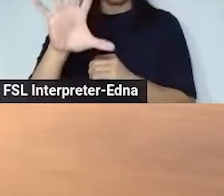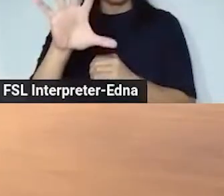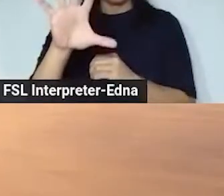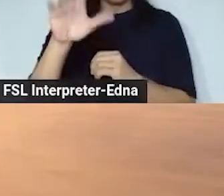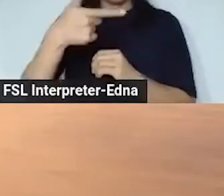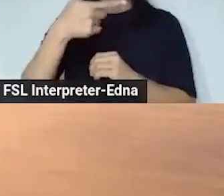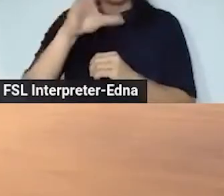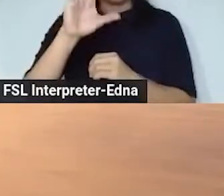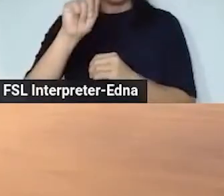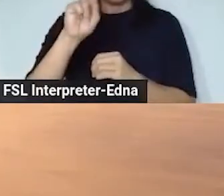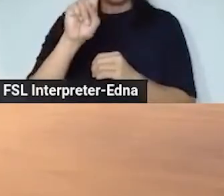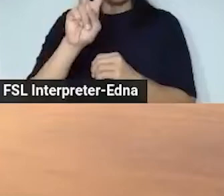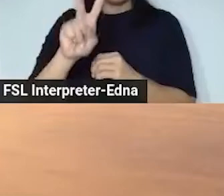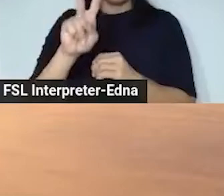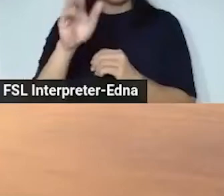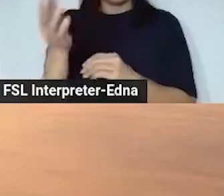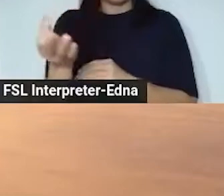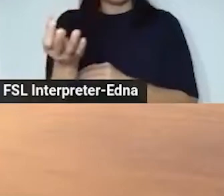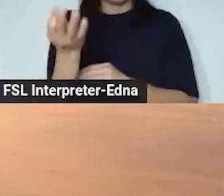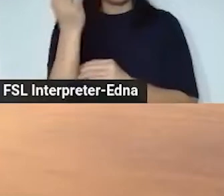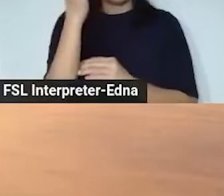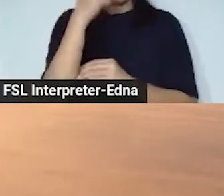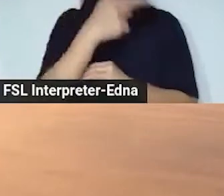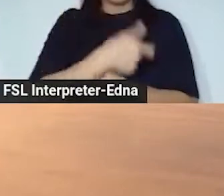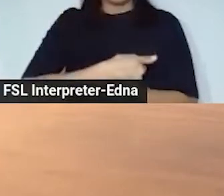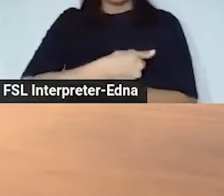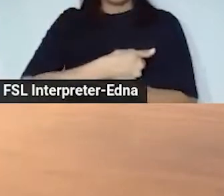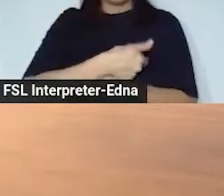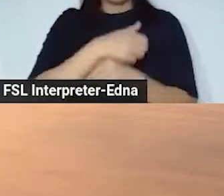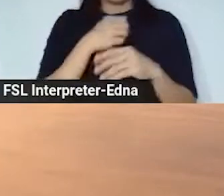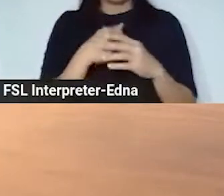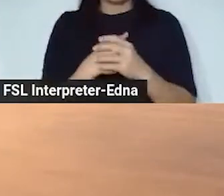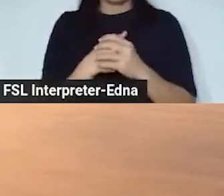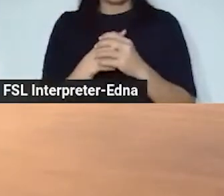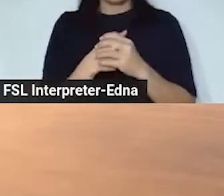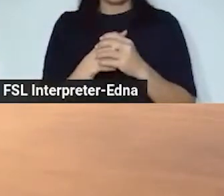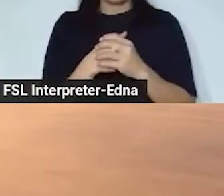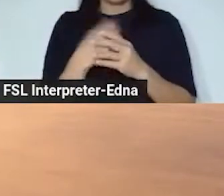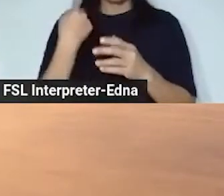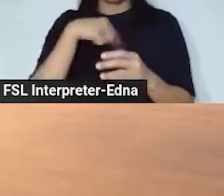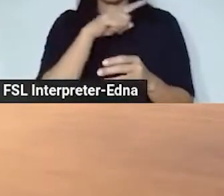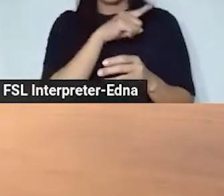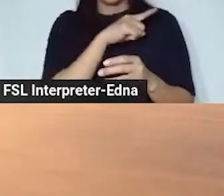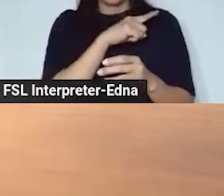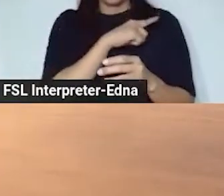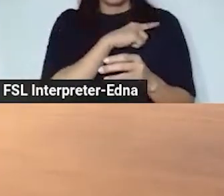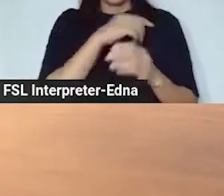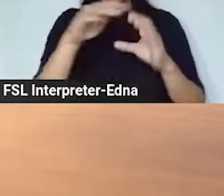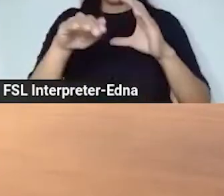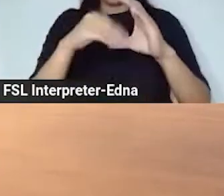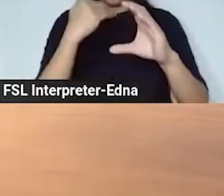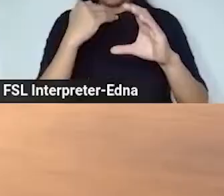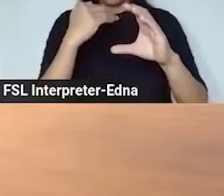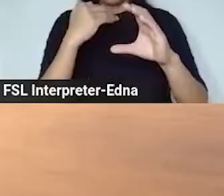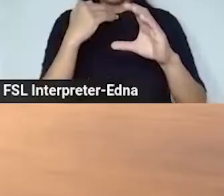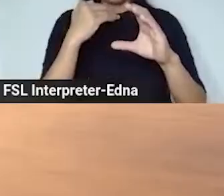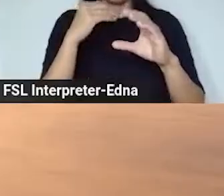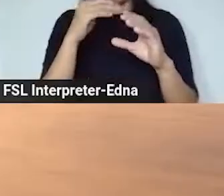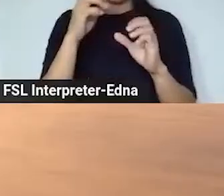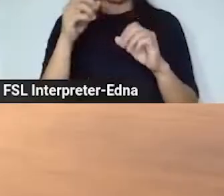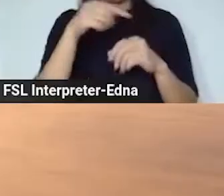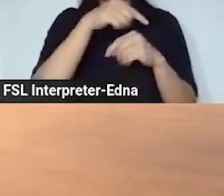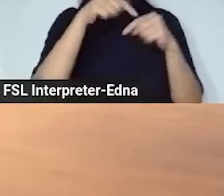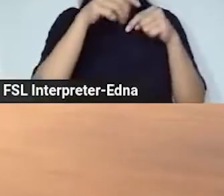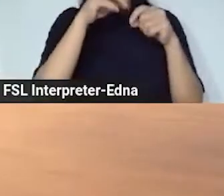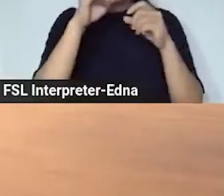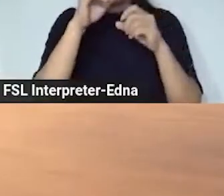alas 9 hanggang alas 10 ng umaga. Kami rin po ay maaari niyong i-message sa smart number